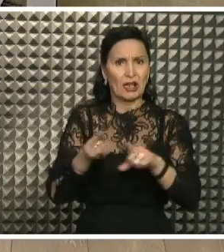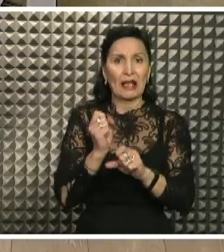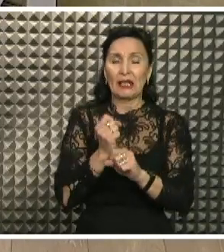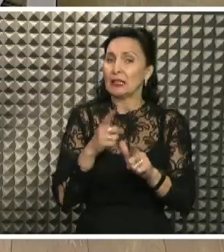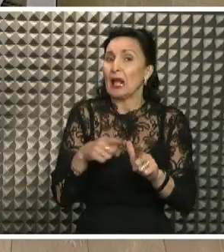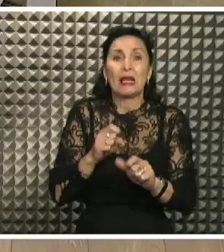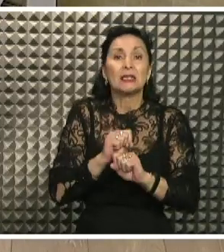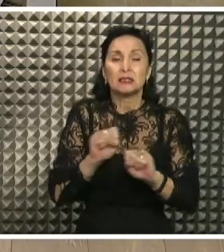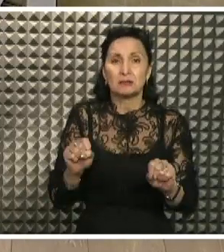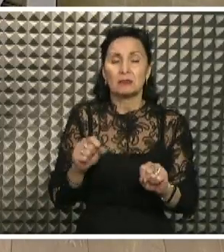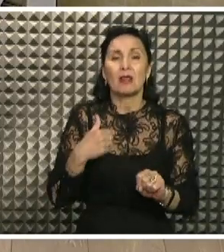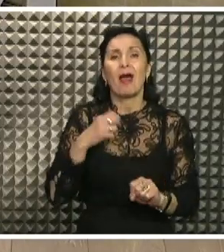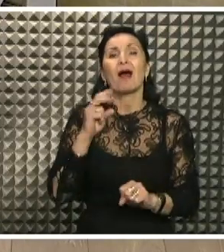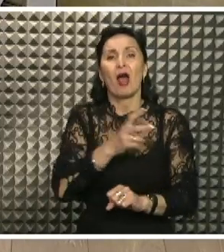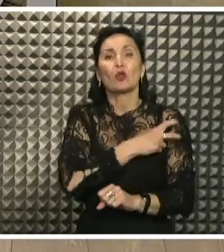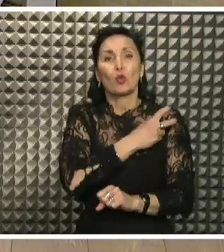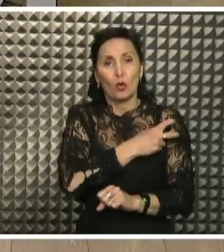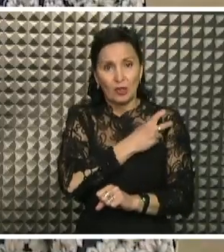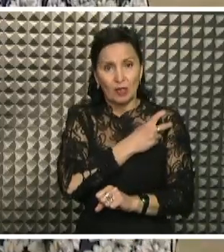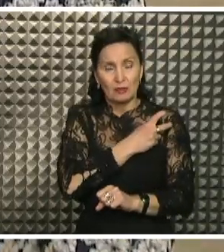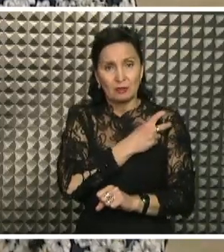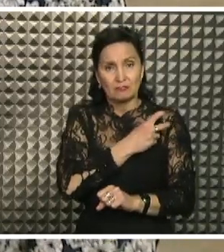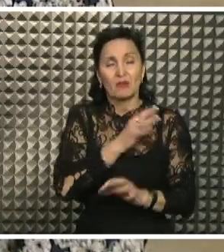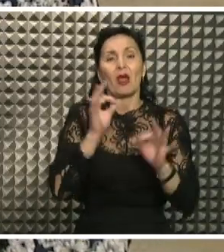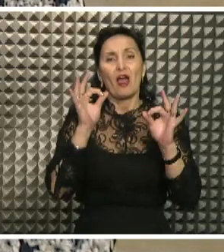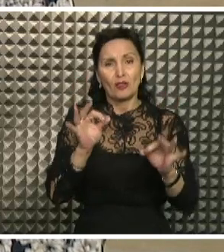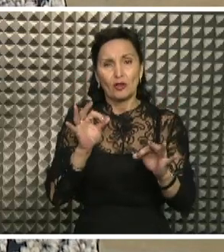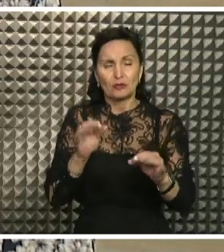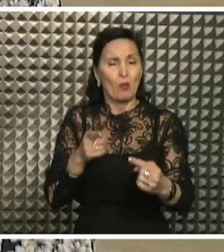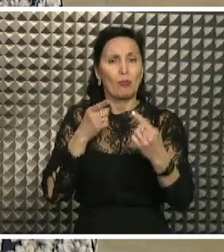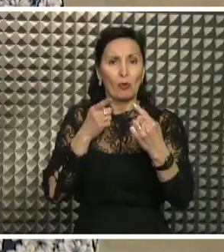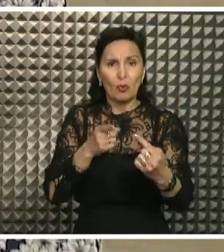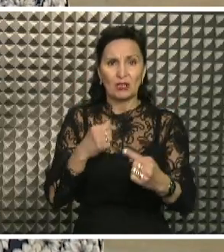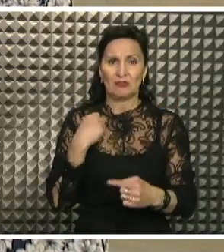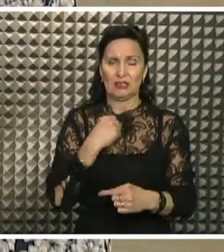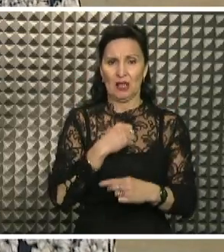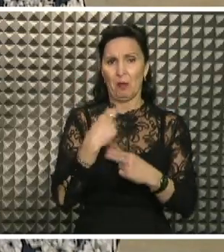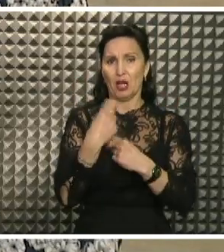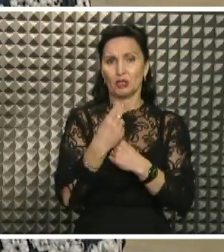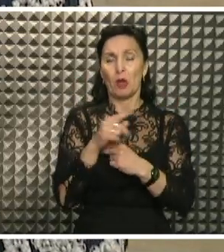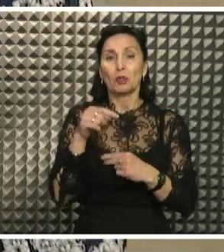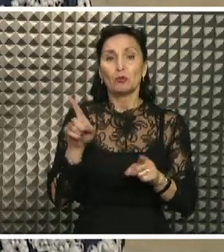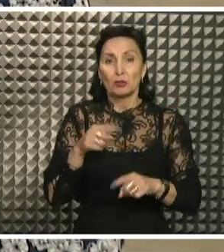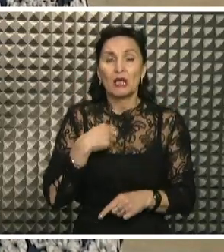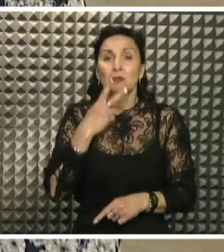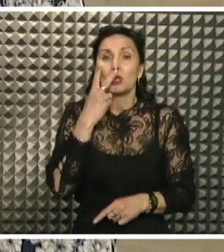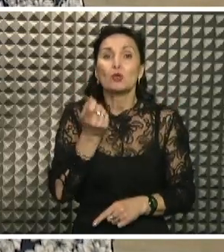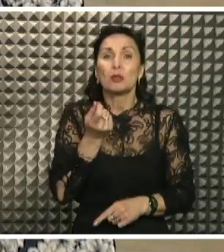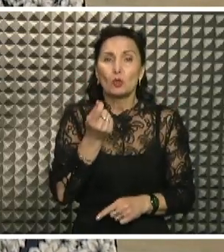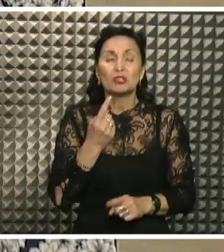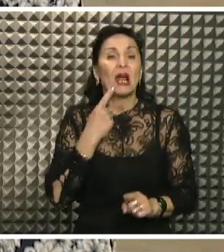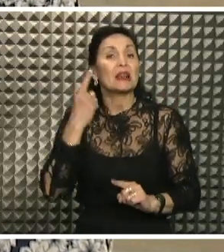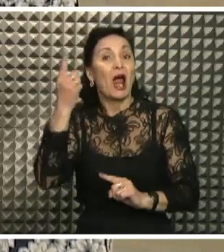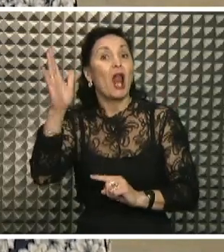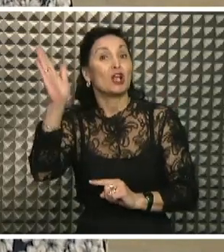нельзя? Я как доктор, конечно, категорически против самолечения, потому что я смотрю немножечко